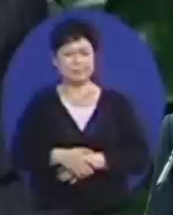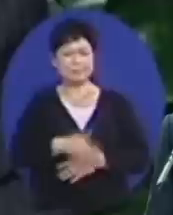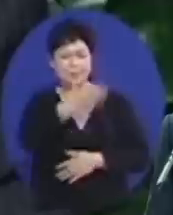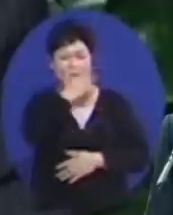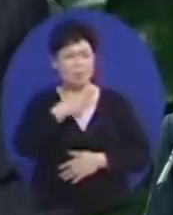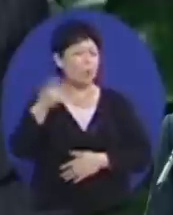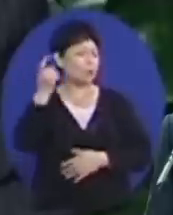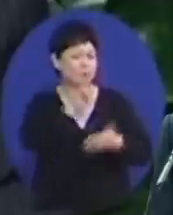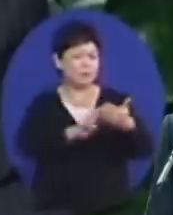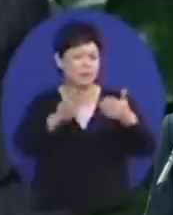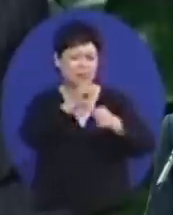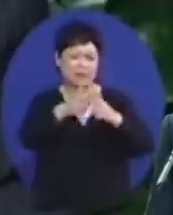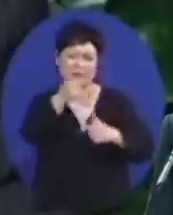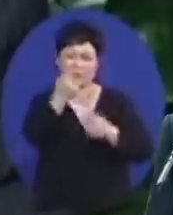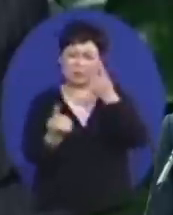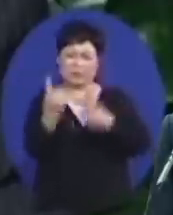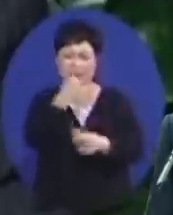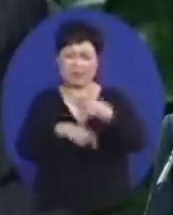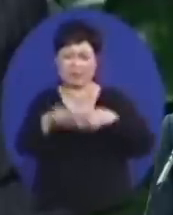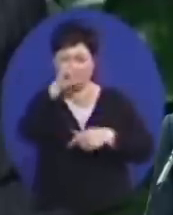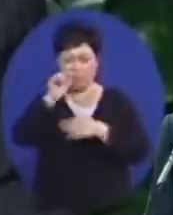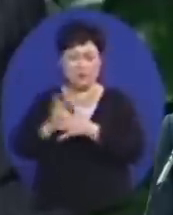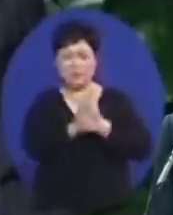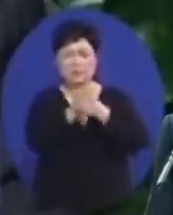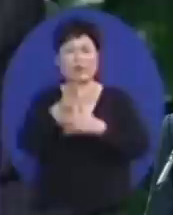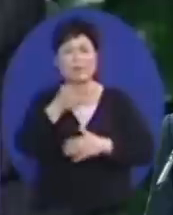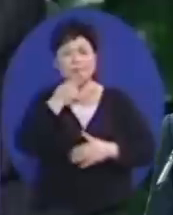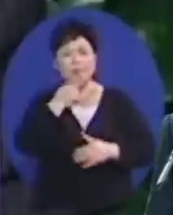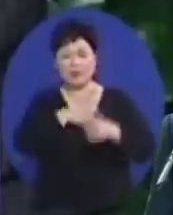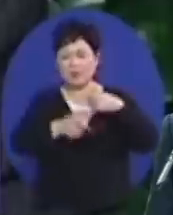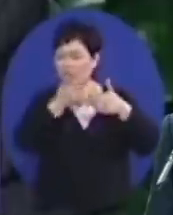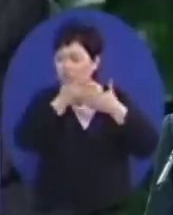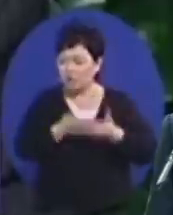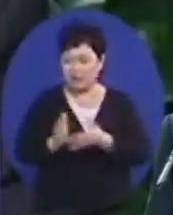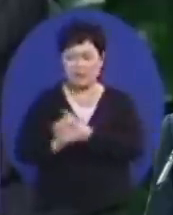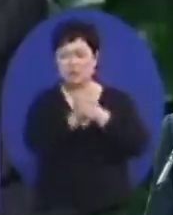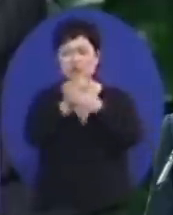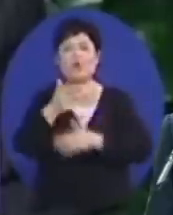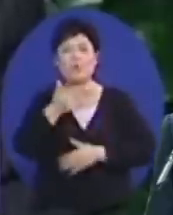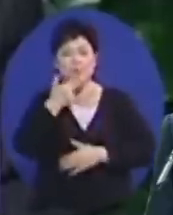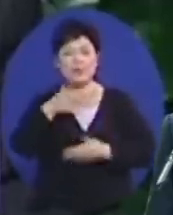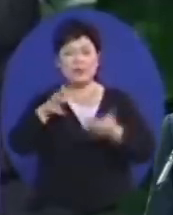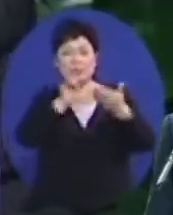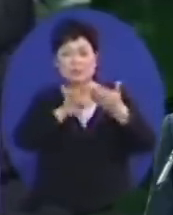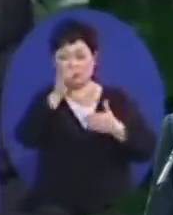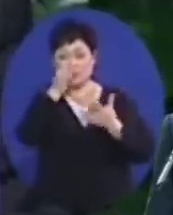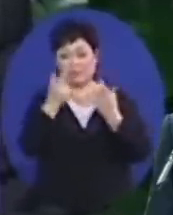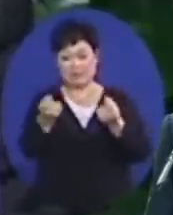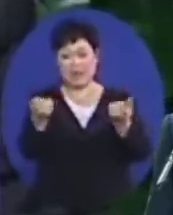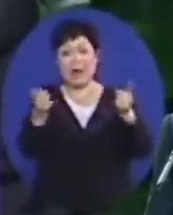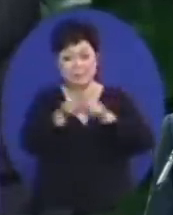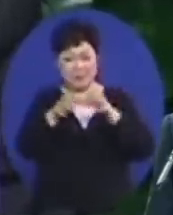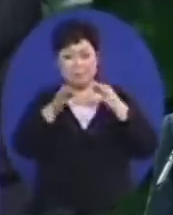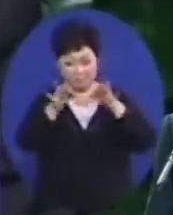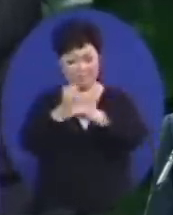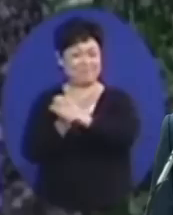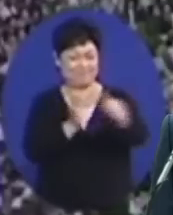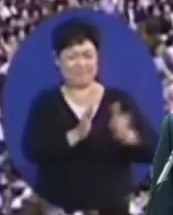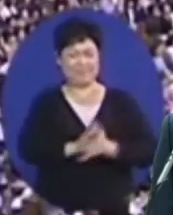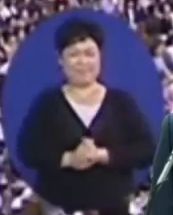복음성가에 예수보다 더 좋은 친구 없네, 예수보다 더 귀한 친구 없네 찬송이 있지 않습니까? 우리 한번 같이 불러볼까요?